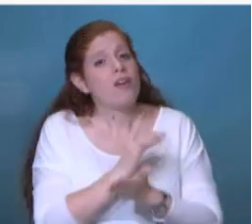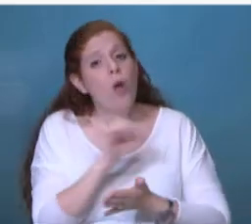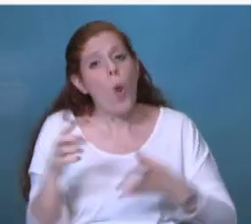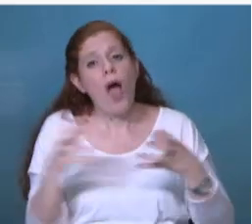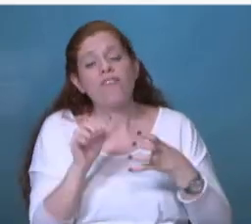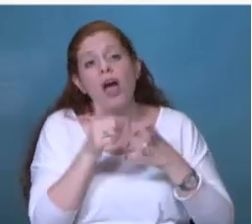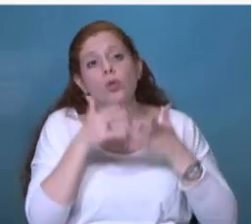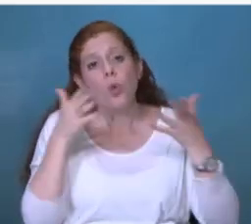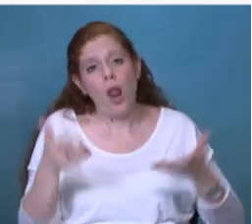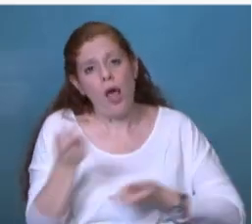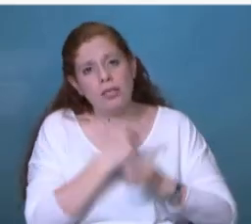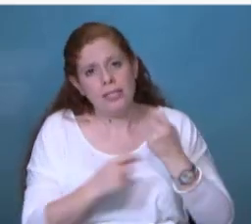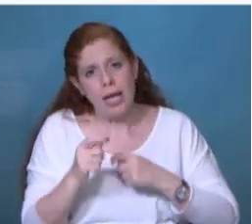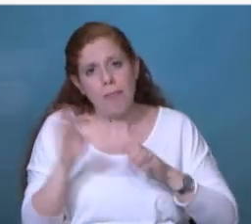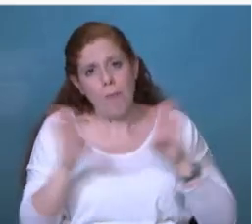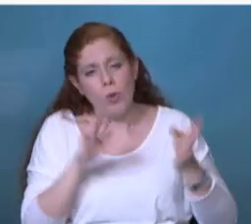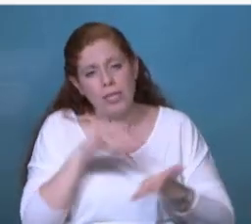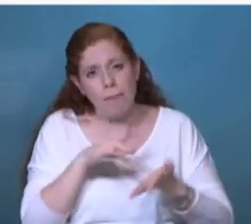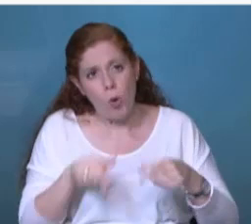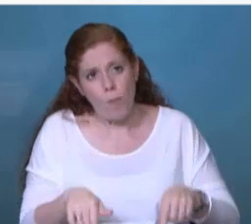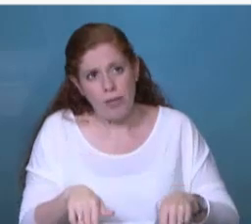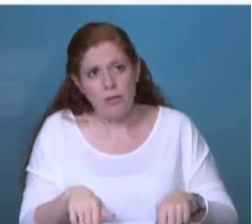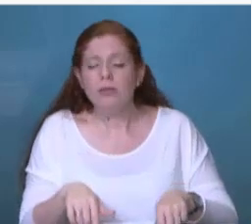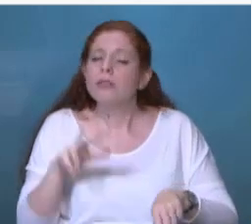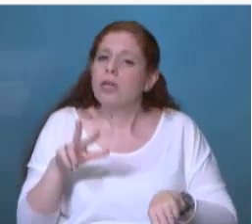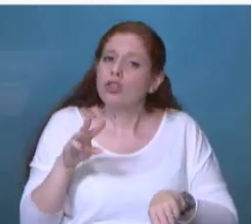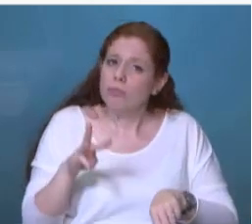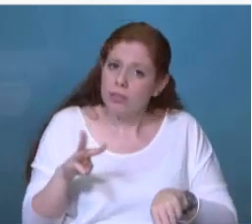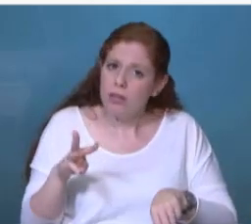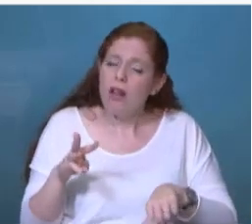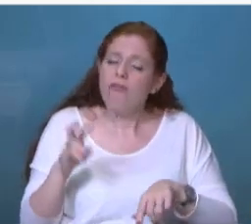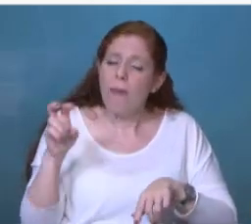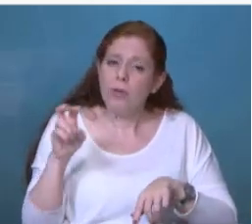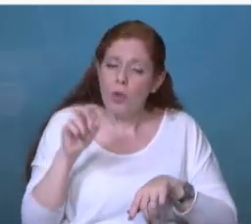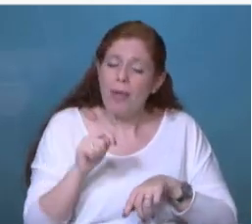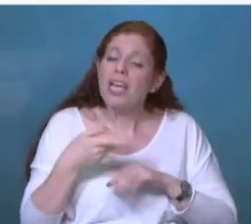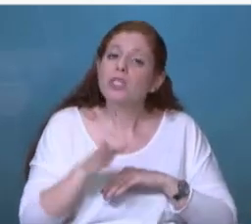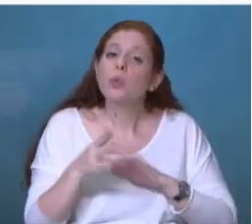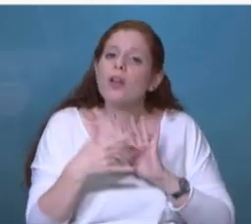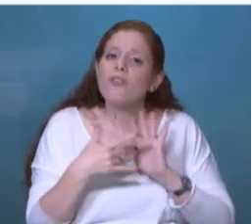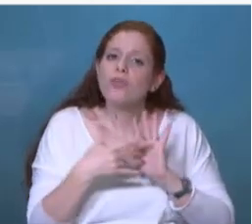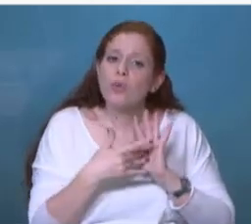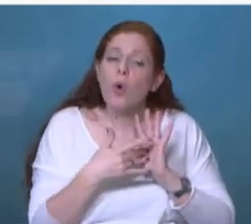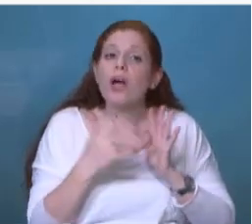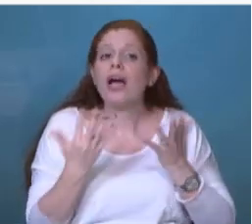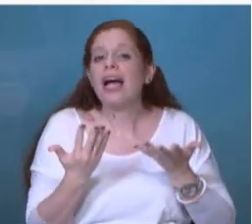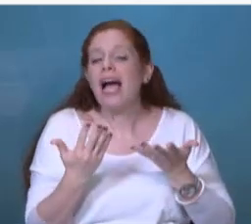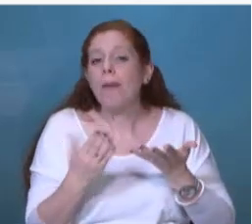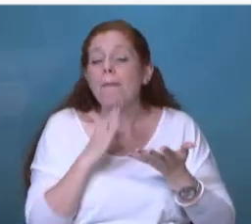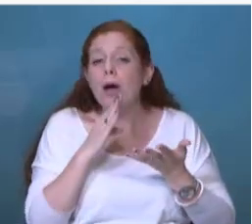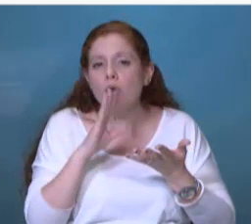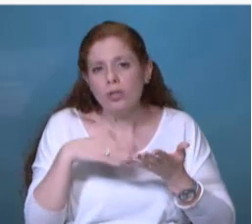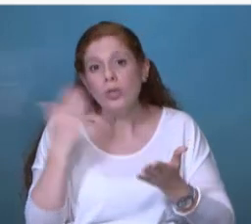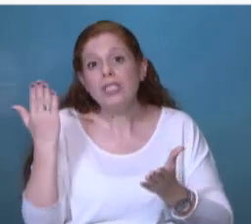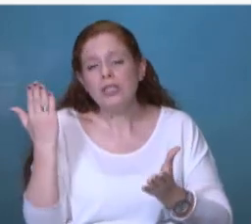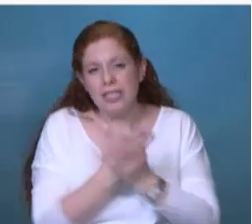הגדולה הנסחרת בבורסה המקומית. צח שפיצן ועמית תומר יצאו לבדוק כמה מכות צפויות לתיק ההשקעות שלנו,